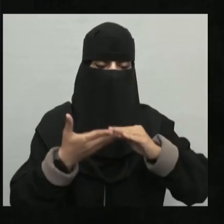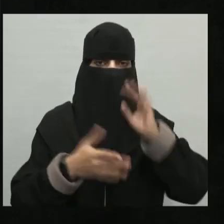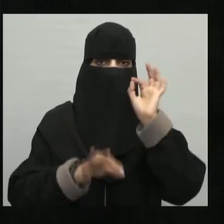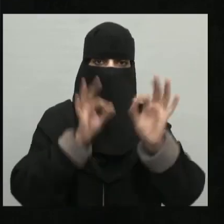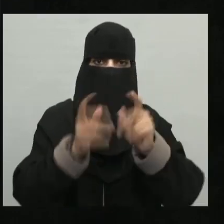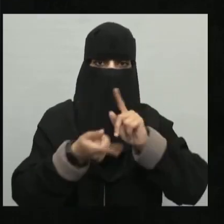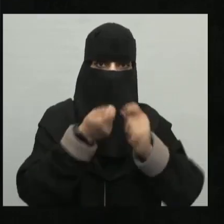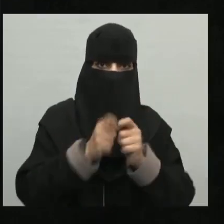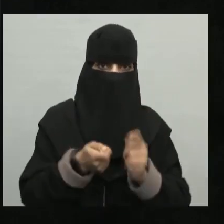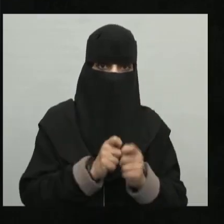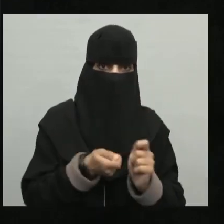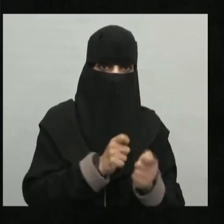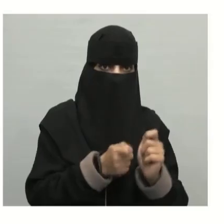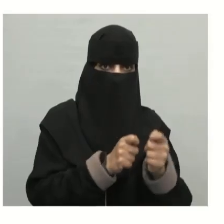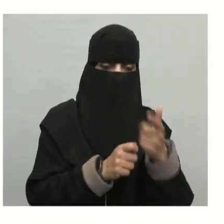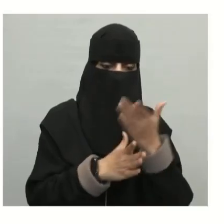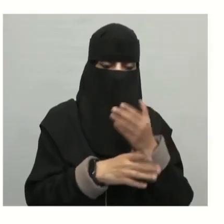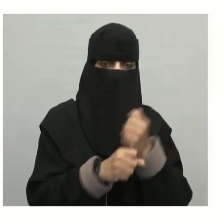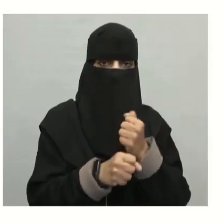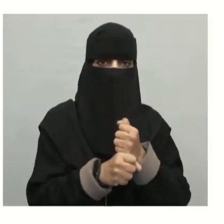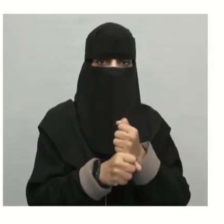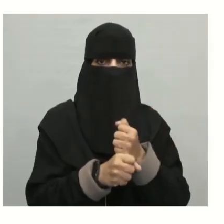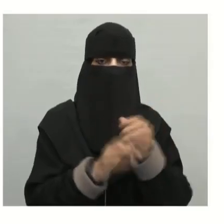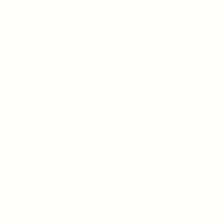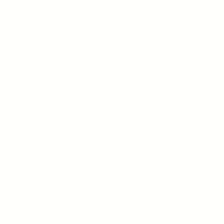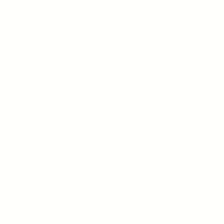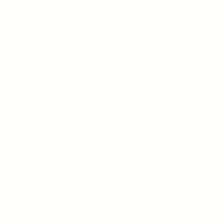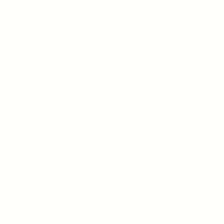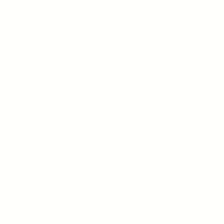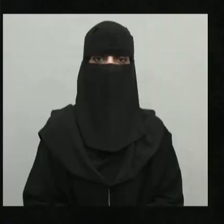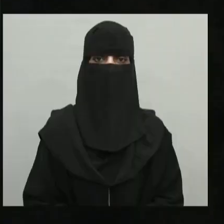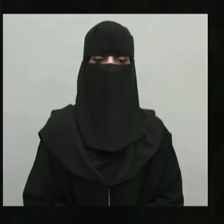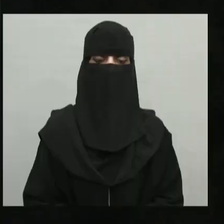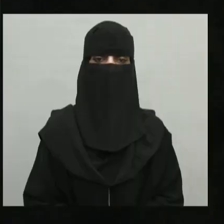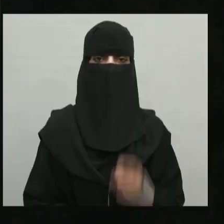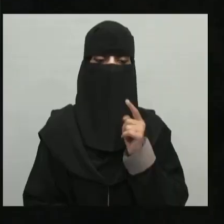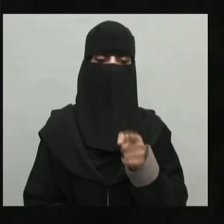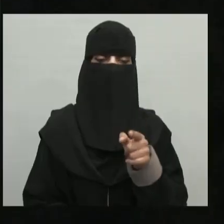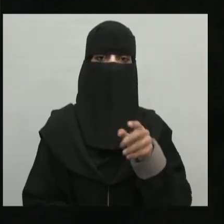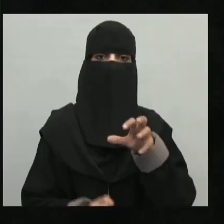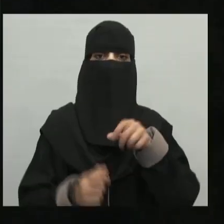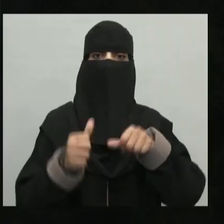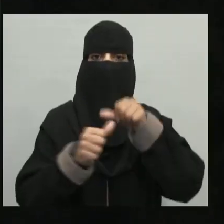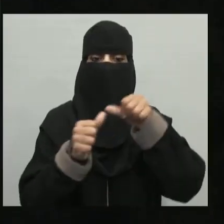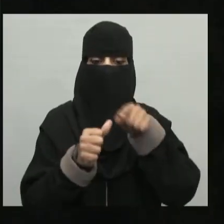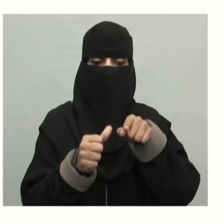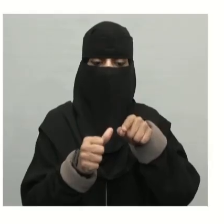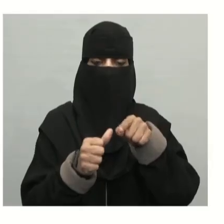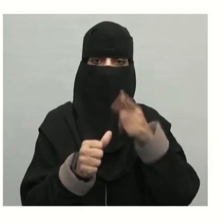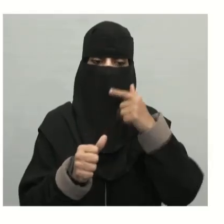معرفه كيف تتحول الصخور بفعل العوامل اذا من خلال هذه الدوره